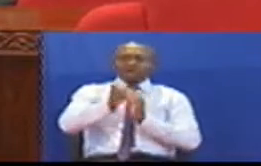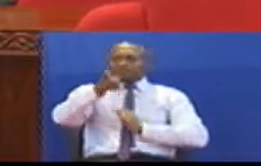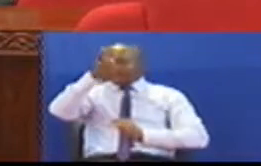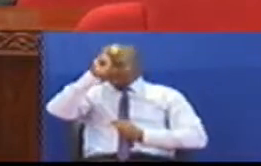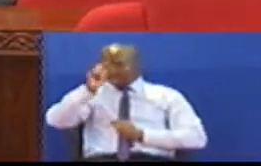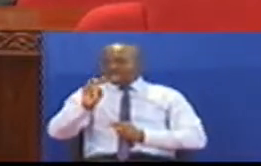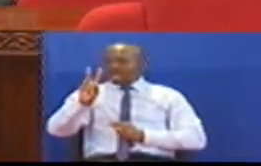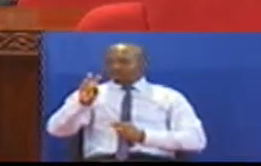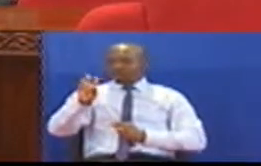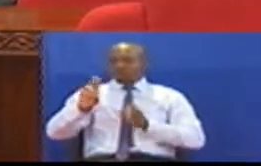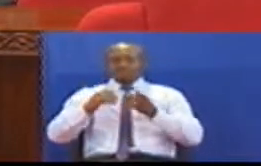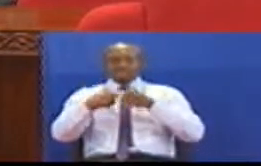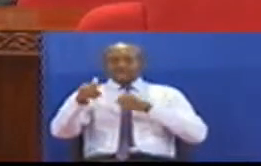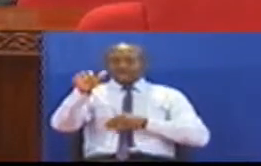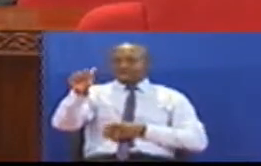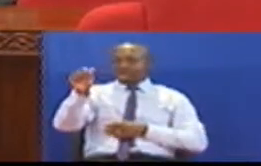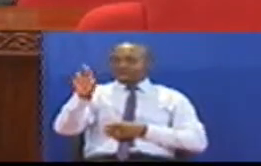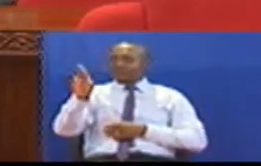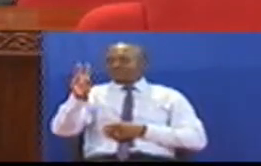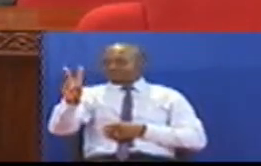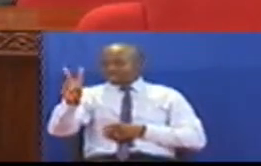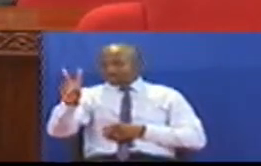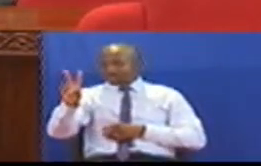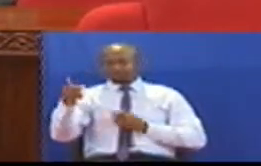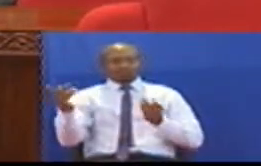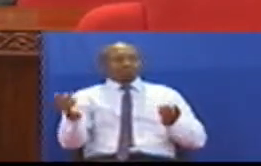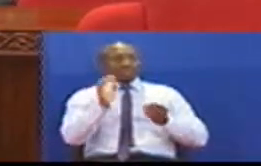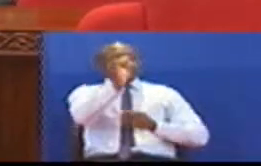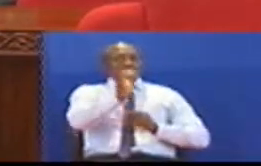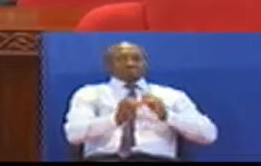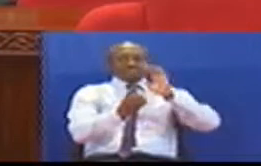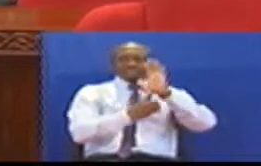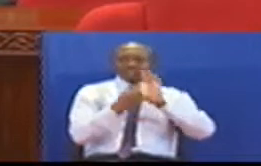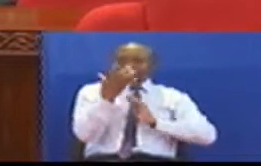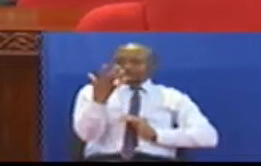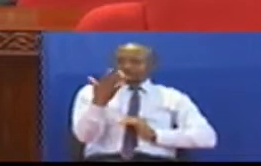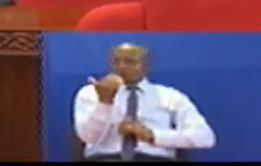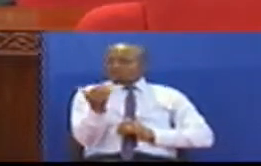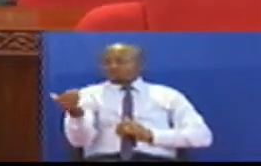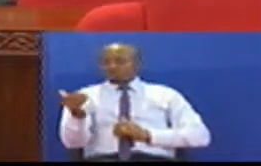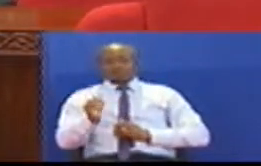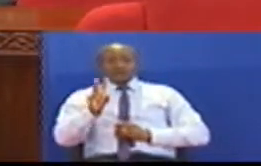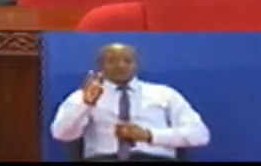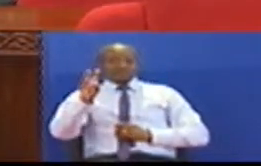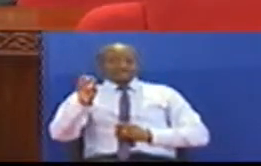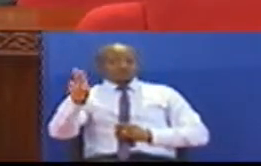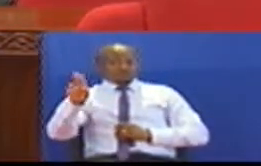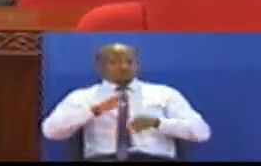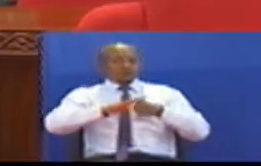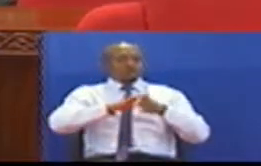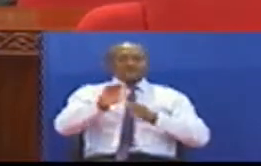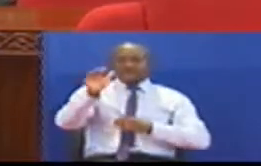virusi yani ARVs. Takriban 65% ya watoto wenye VVU walikuwa wanatumia